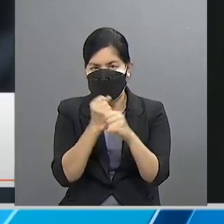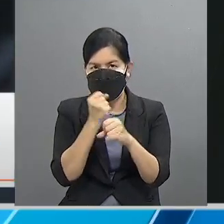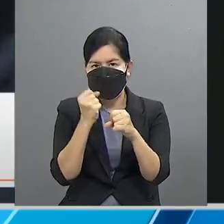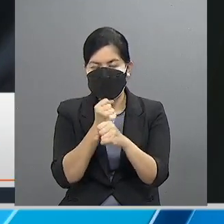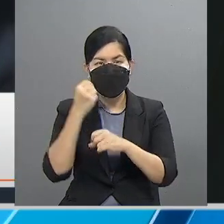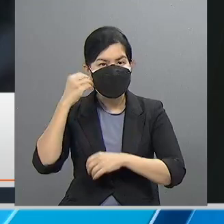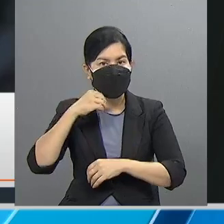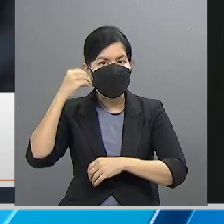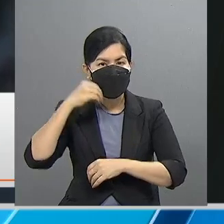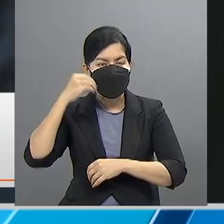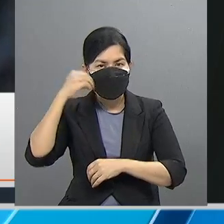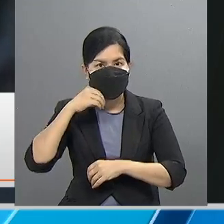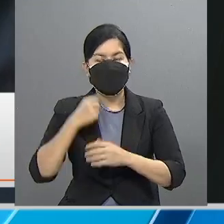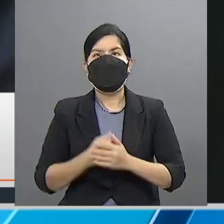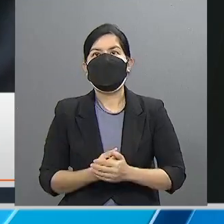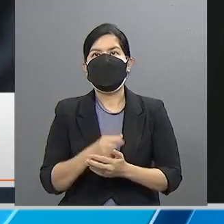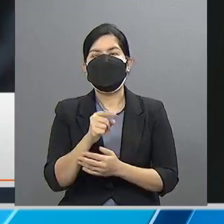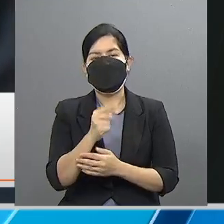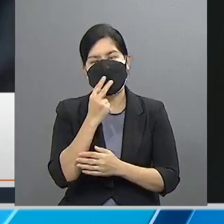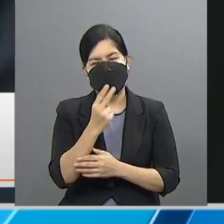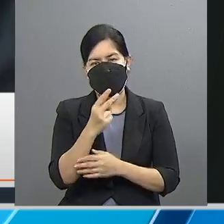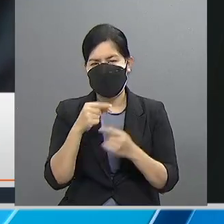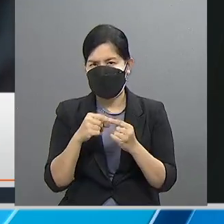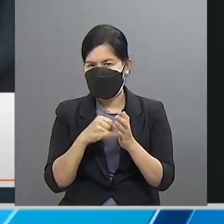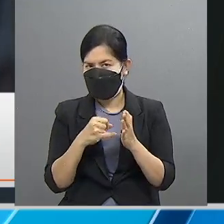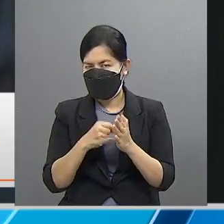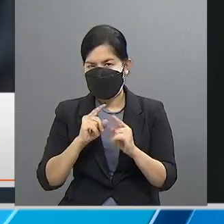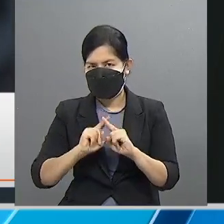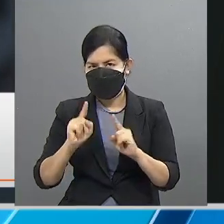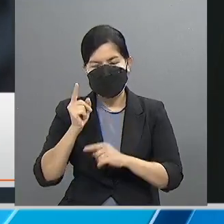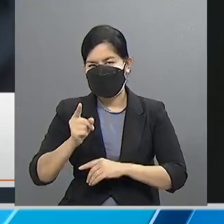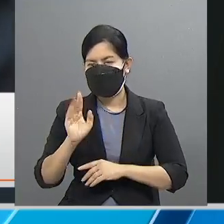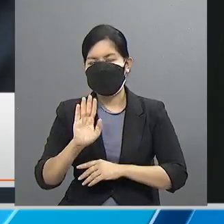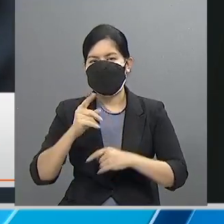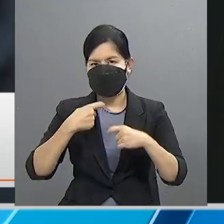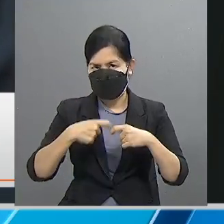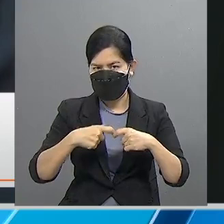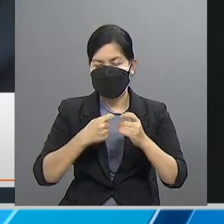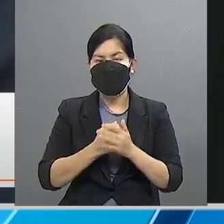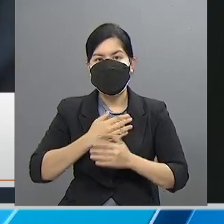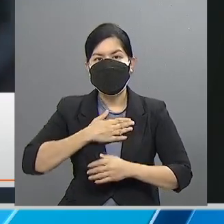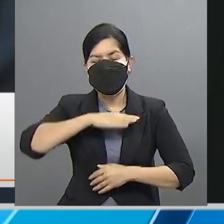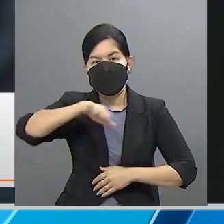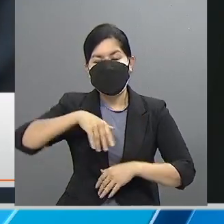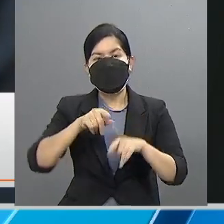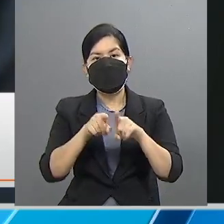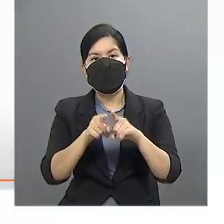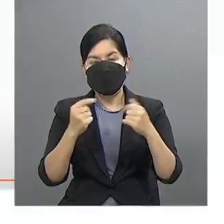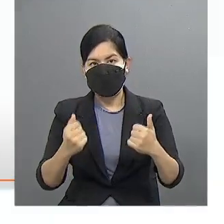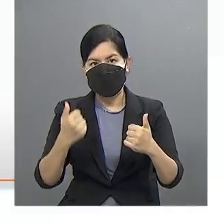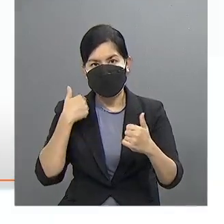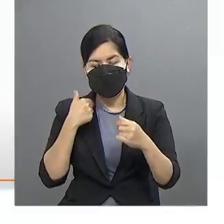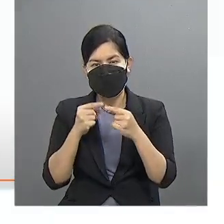การมันเหมือนจะเป็นสิ่งที่ง่ายแต่จริงๆมันยากมากนะครับแม้กระทั่งพวกเราเองที่ยังพัฒนากันเองคือยังทำได้ไม่เต็มที่เลยครับ